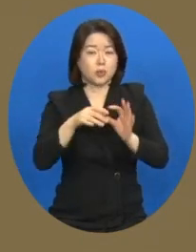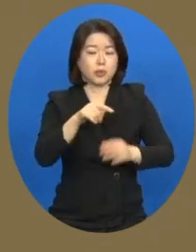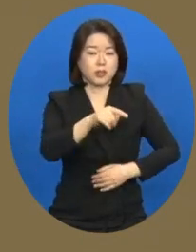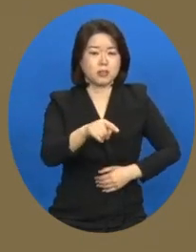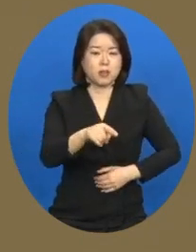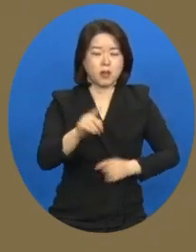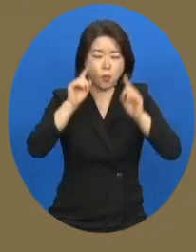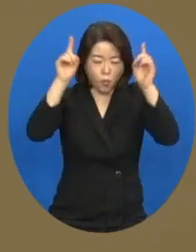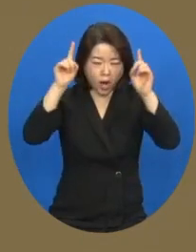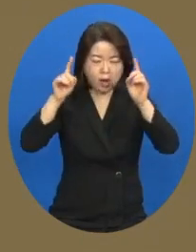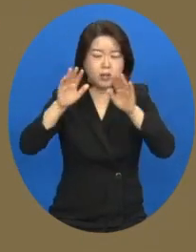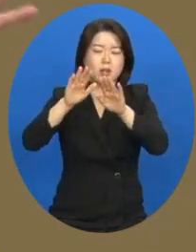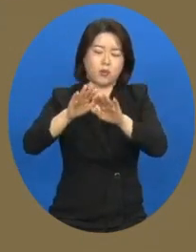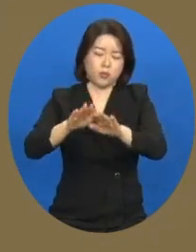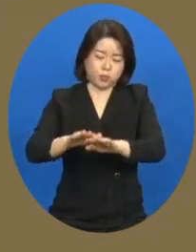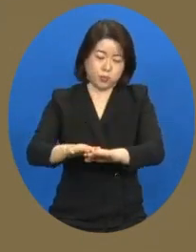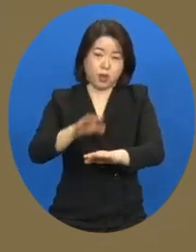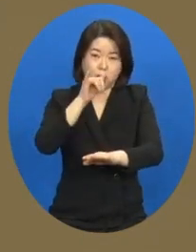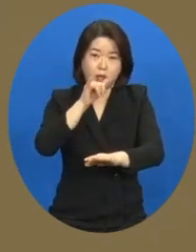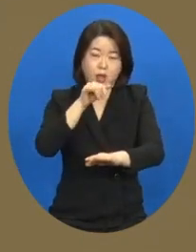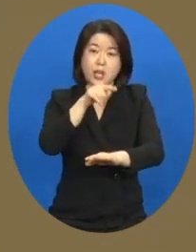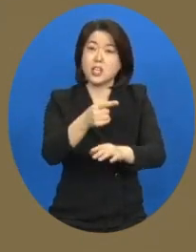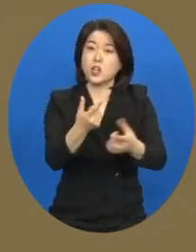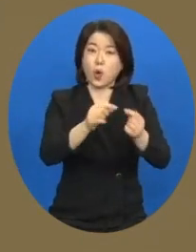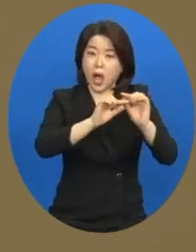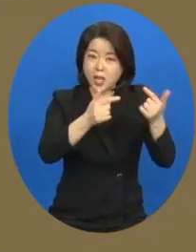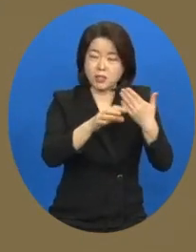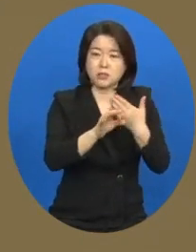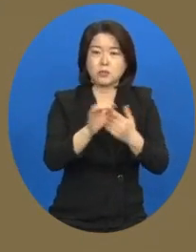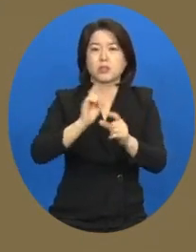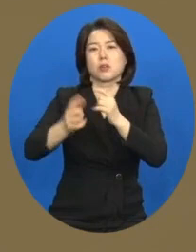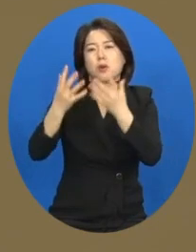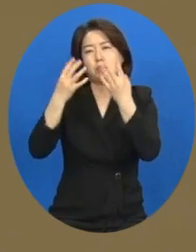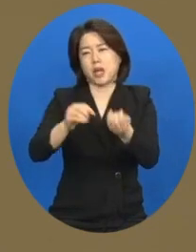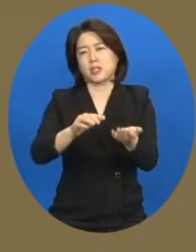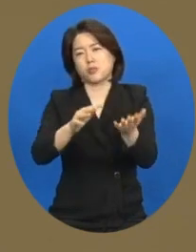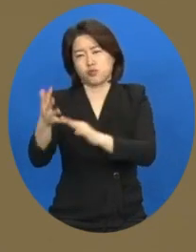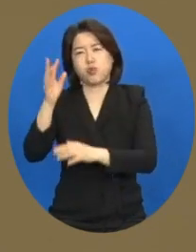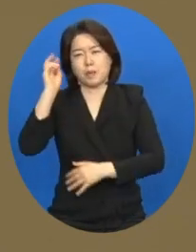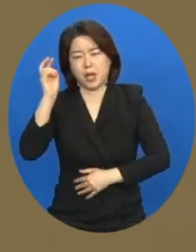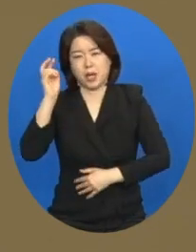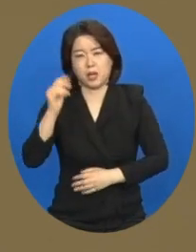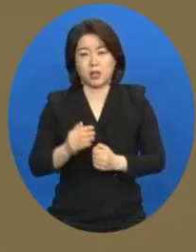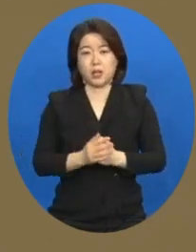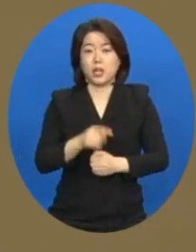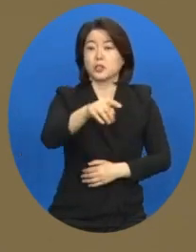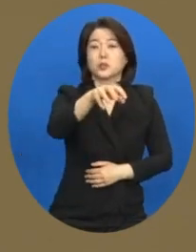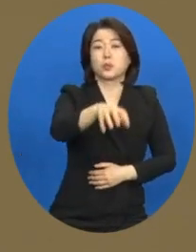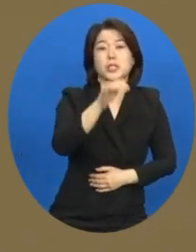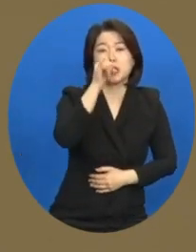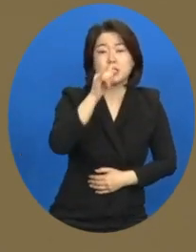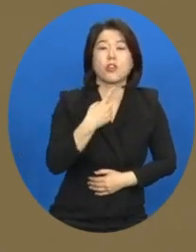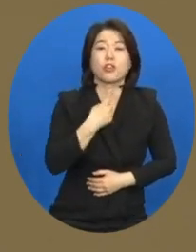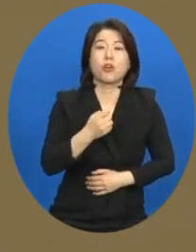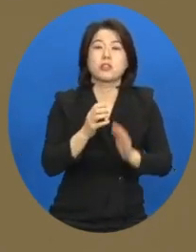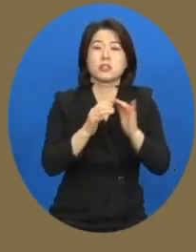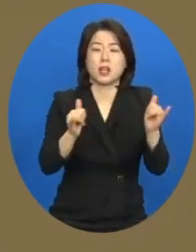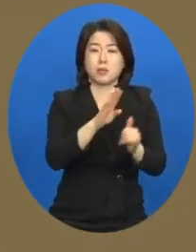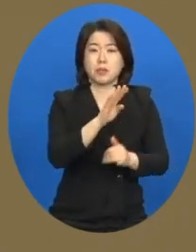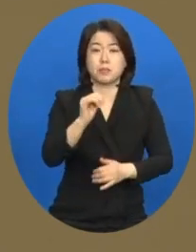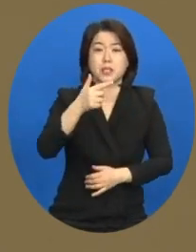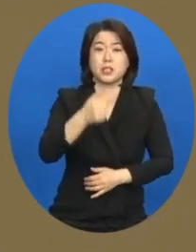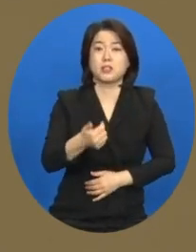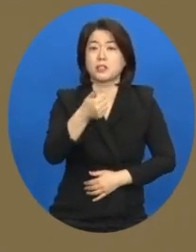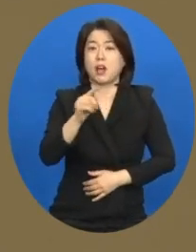그러지 않았으면 정말 더 많은 사람이 죽었겠죠. 그 현장에 있었던 사람이 비느하스예요.